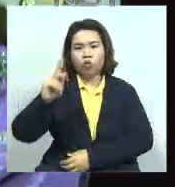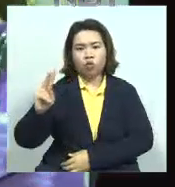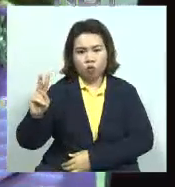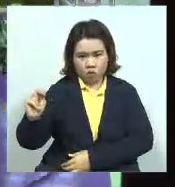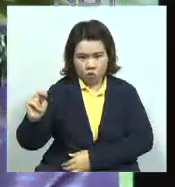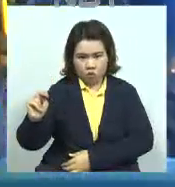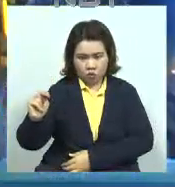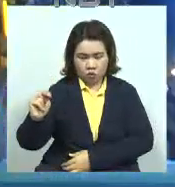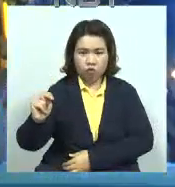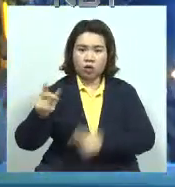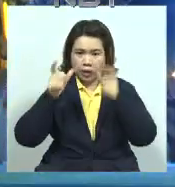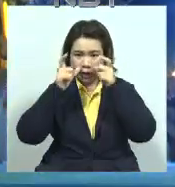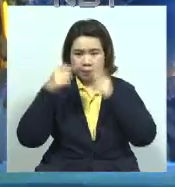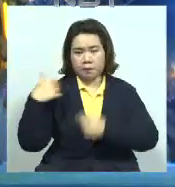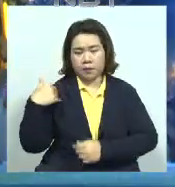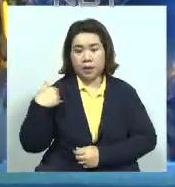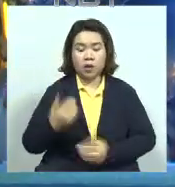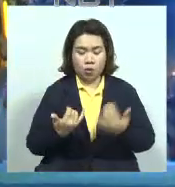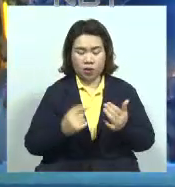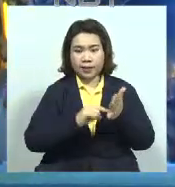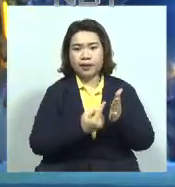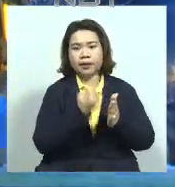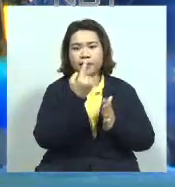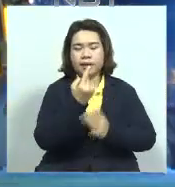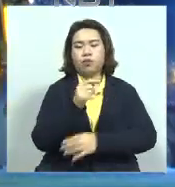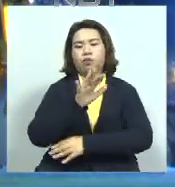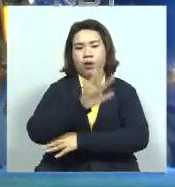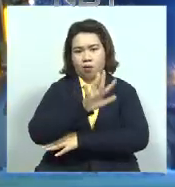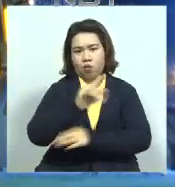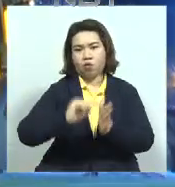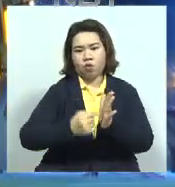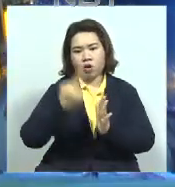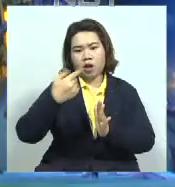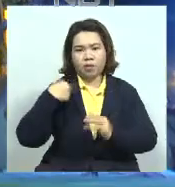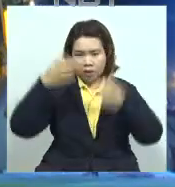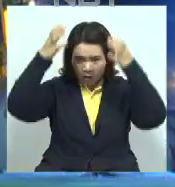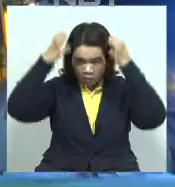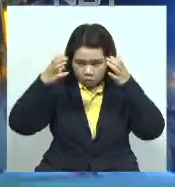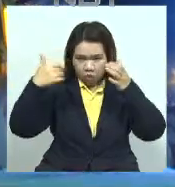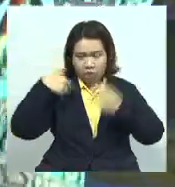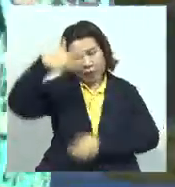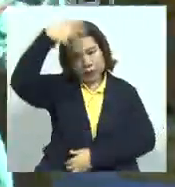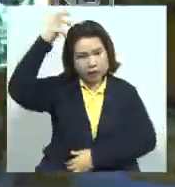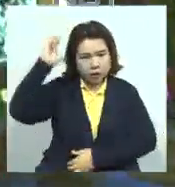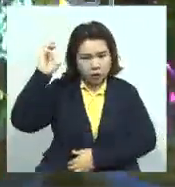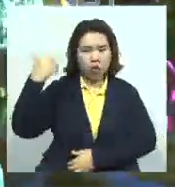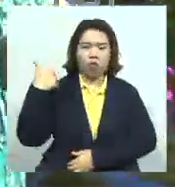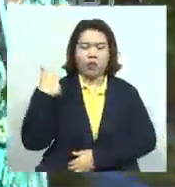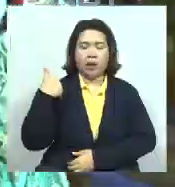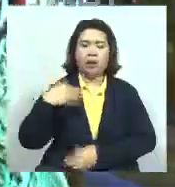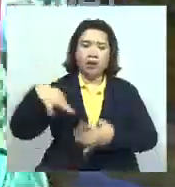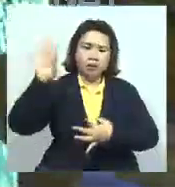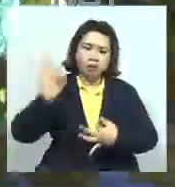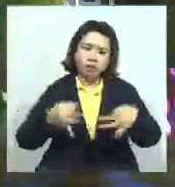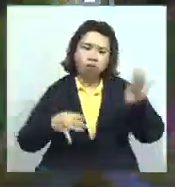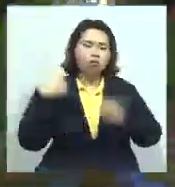กัณฐ์ส่วนวันนี้ค่ะกิจกรรมจะเริ่มตั้งแต่เวลา17นาฬิกานะคะด้วยการเชิดสิงโต10คณะและการแสดงระบำนารีสี